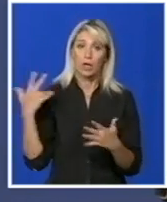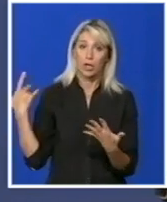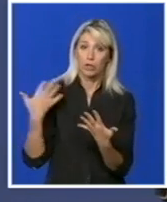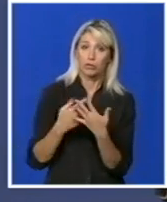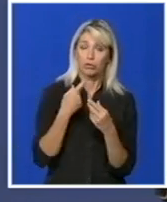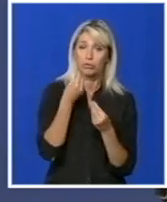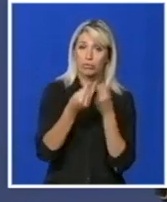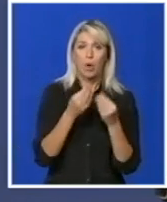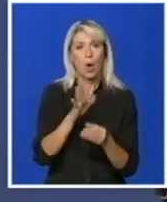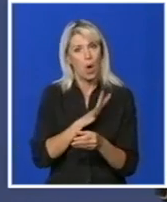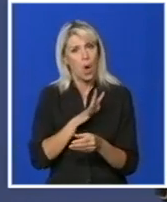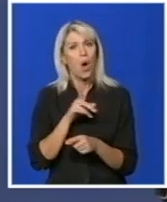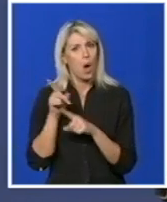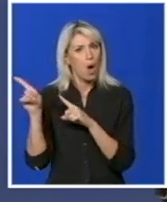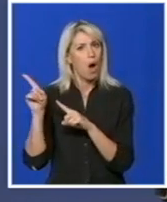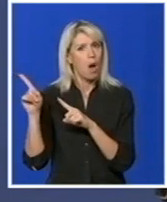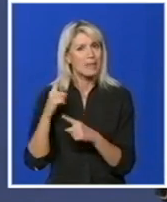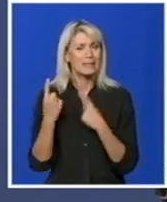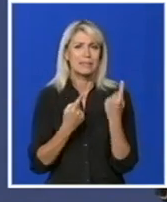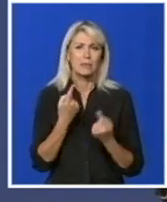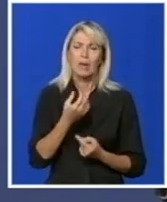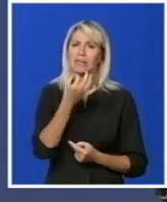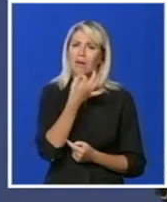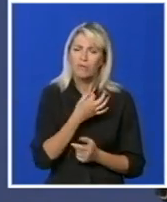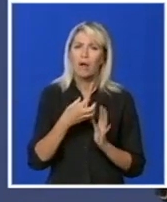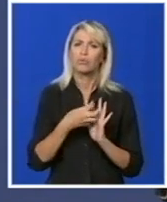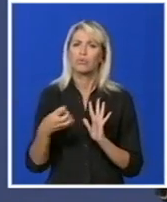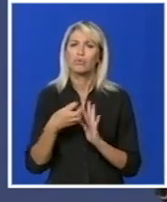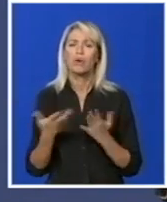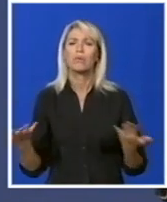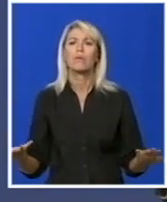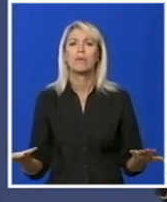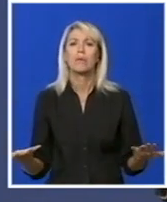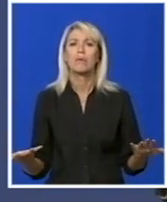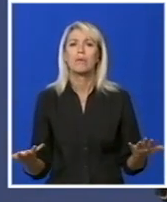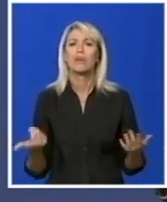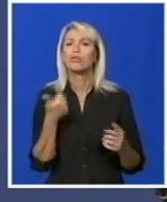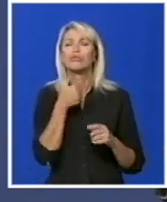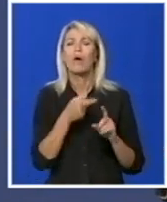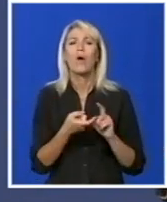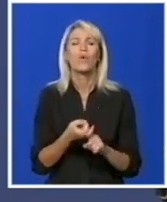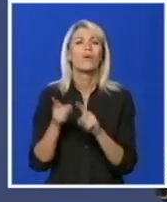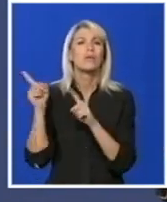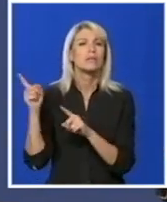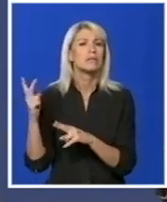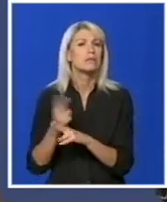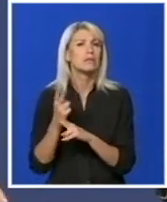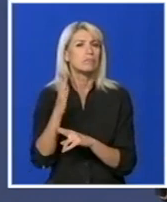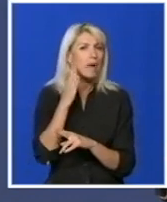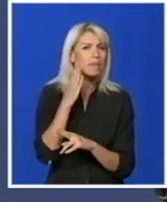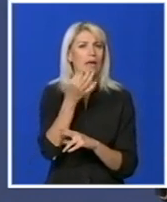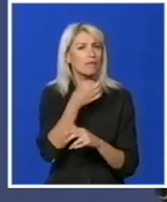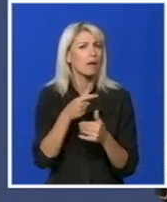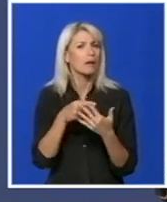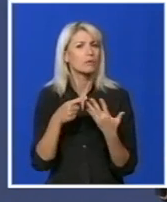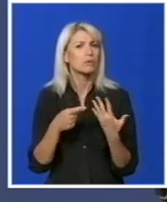ipak opasna, da kažemo, opasnija epidemiološka situacija, kakav je stav zauzet prema tim zemljama? I da li ste